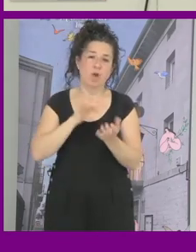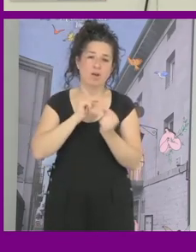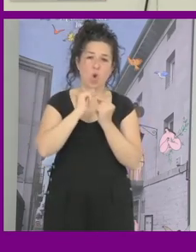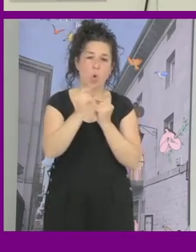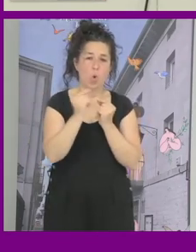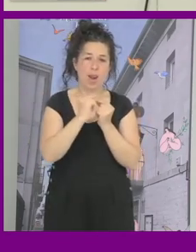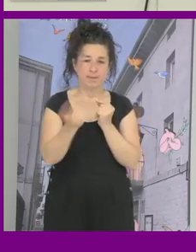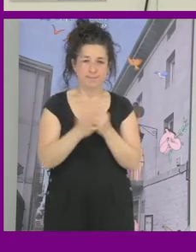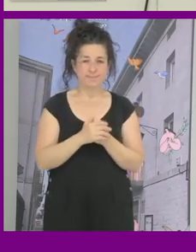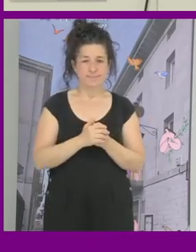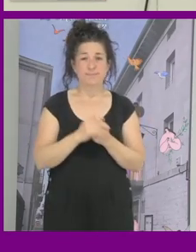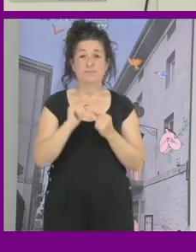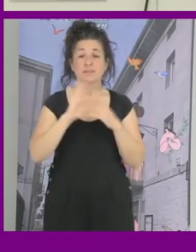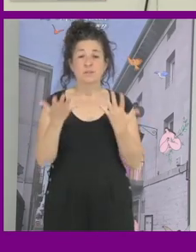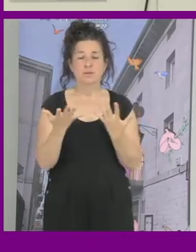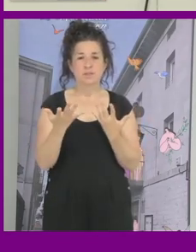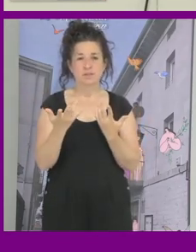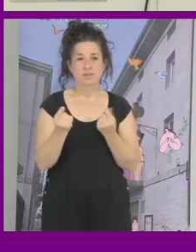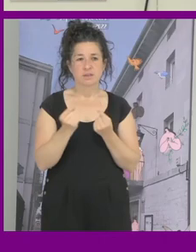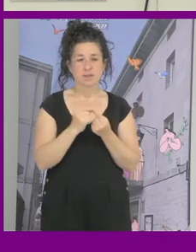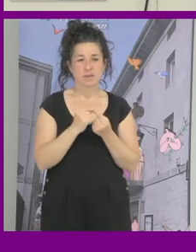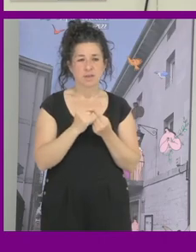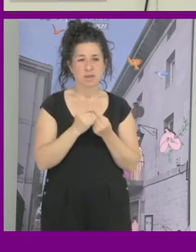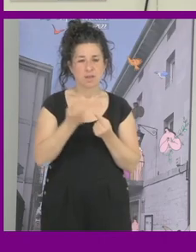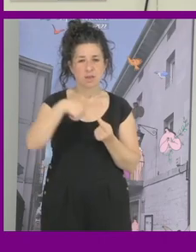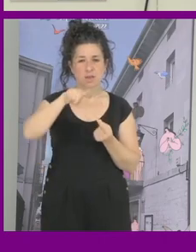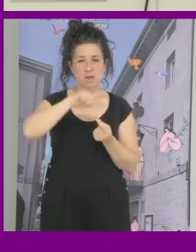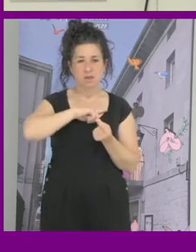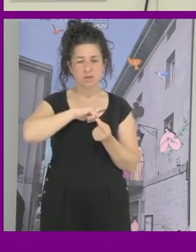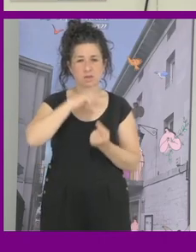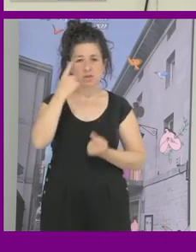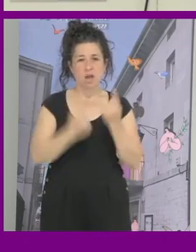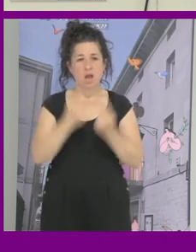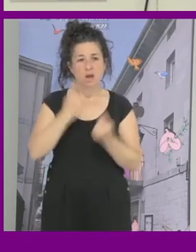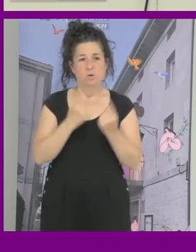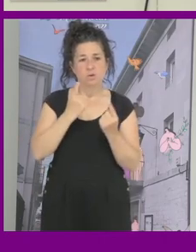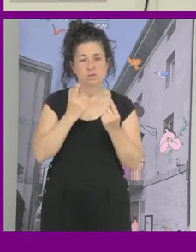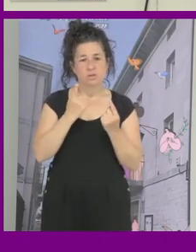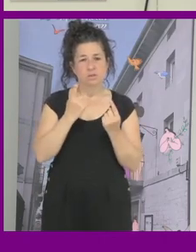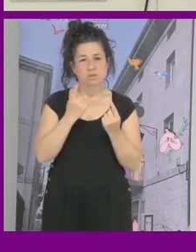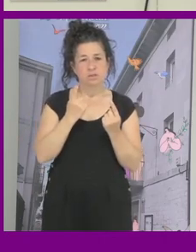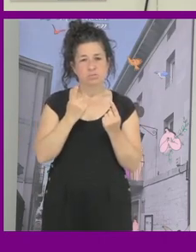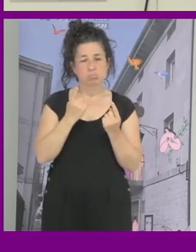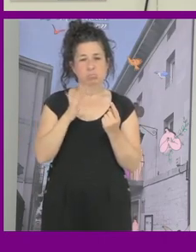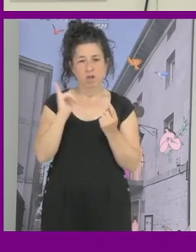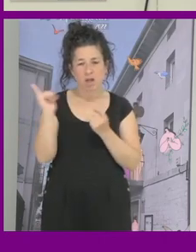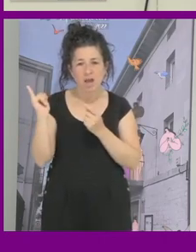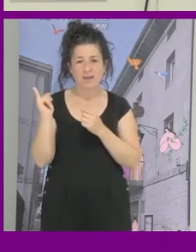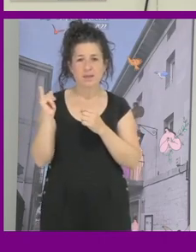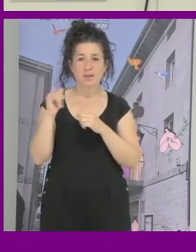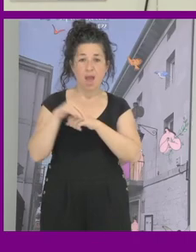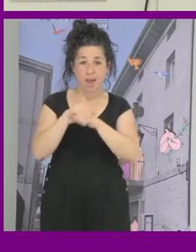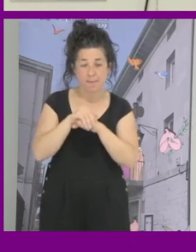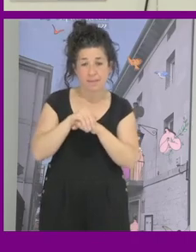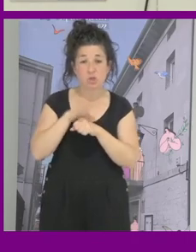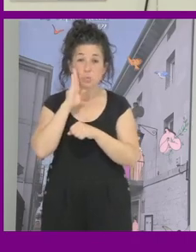Orduan ba gutakori gutariko batzuk bagenituen lagun amaboioak,